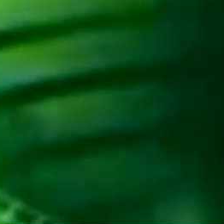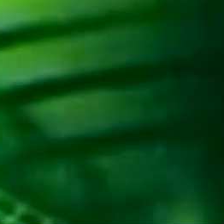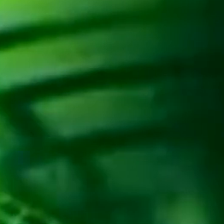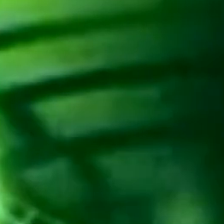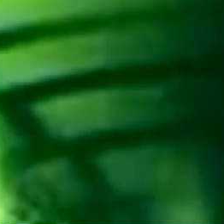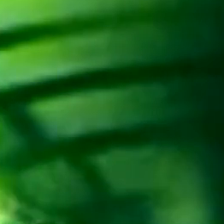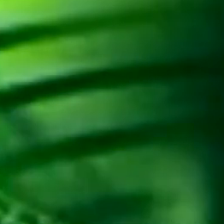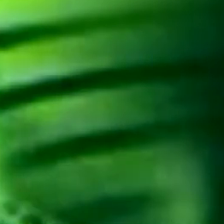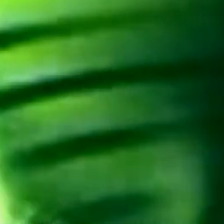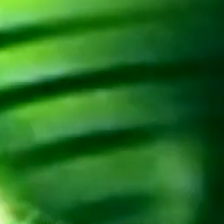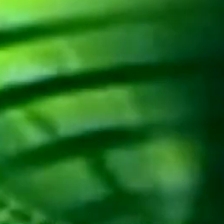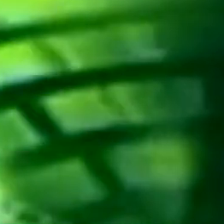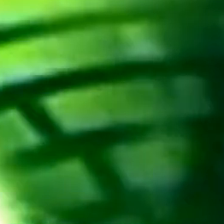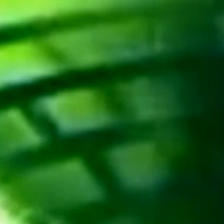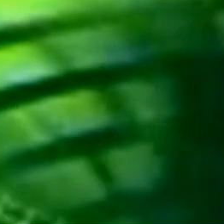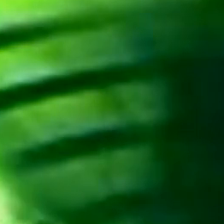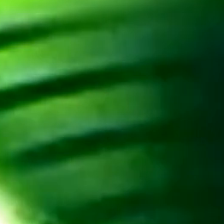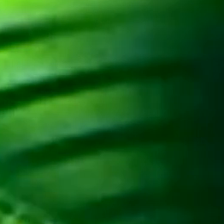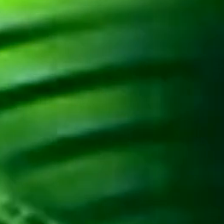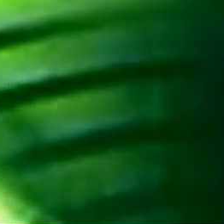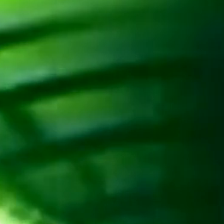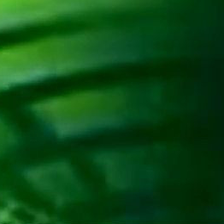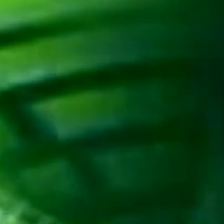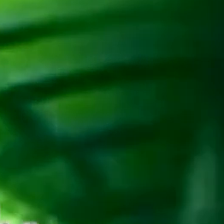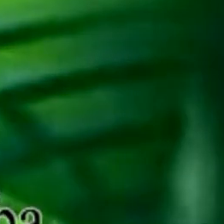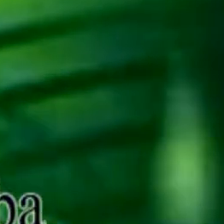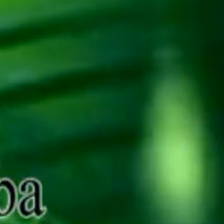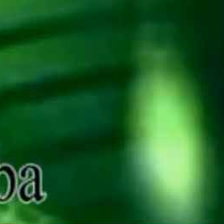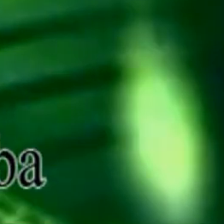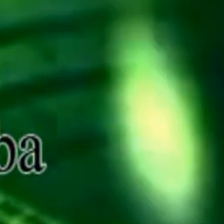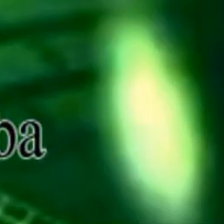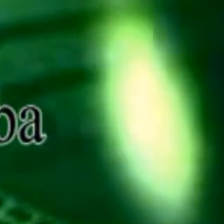mananda ano muzwa kana